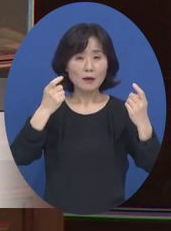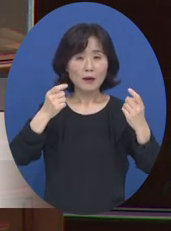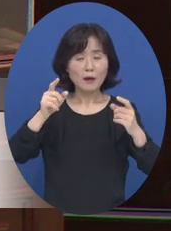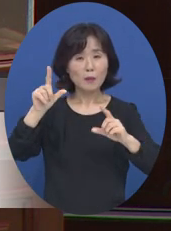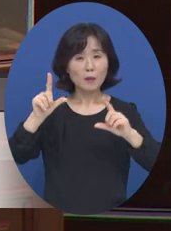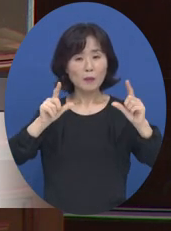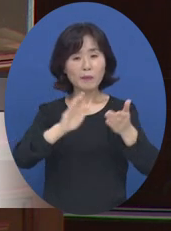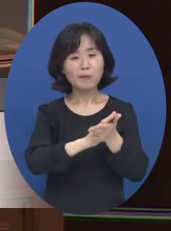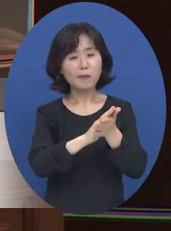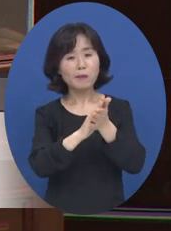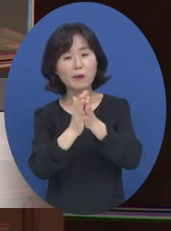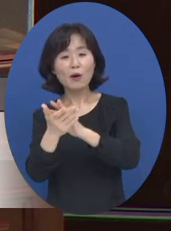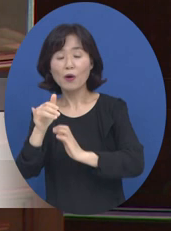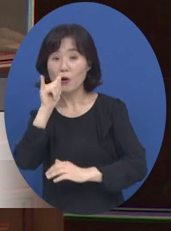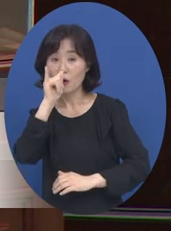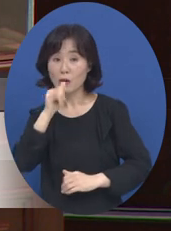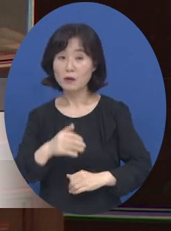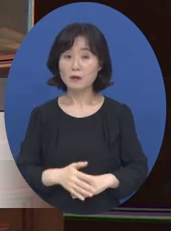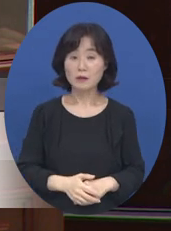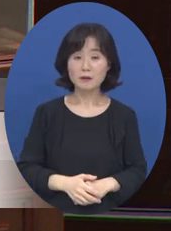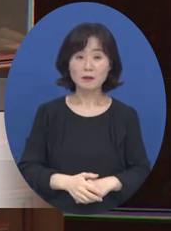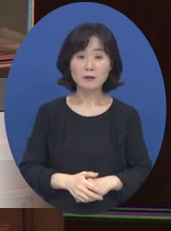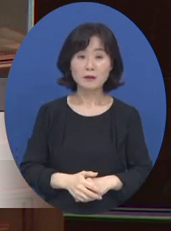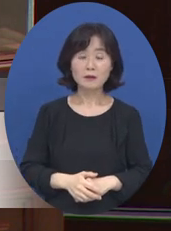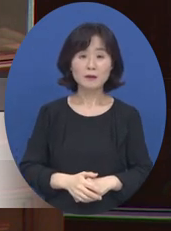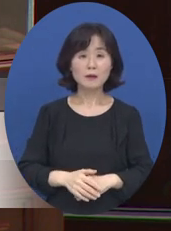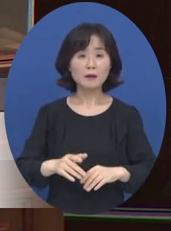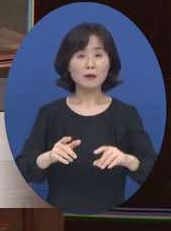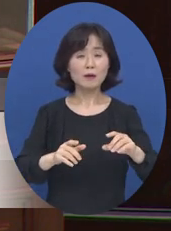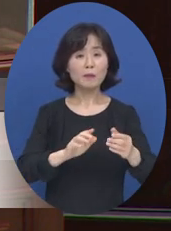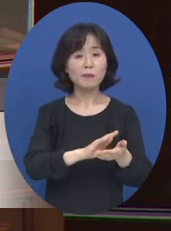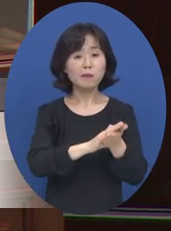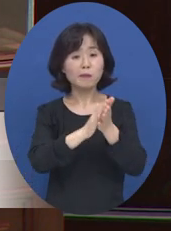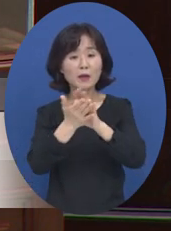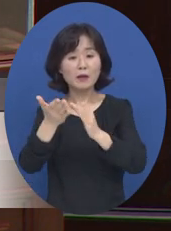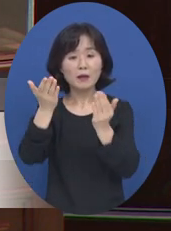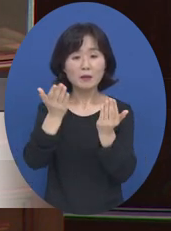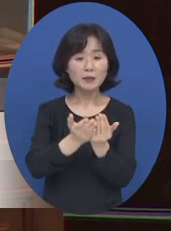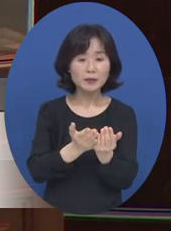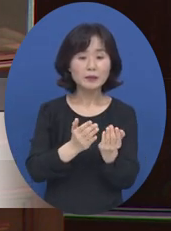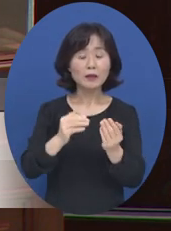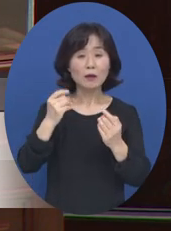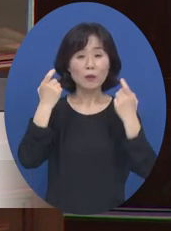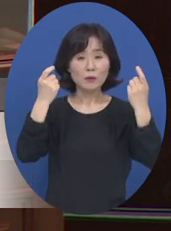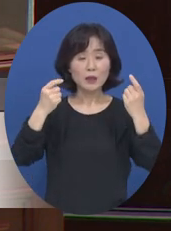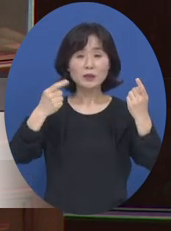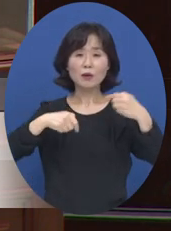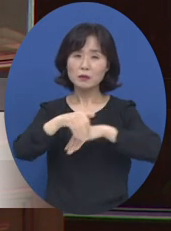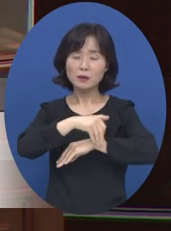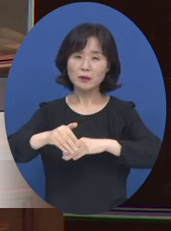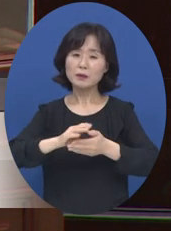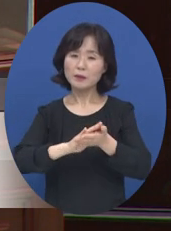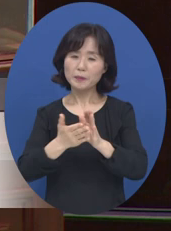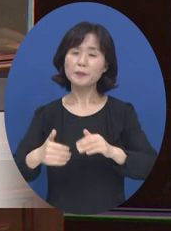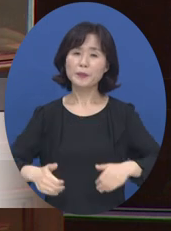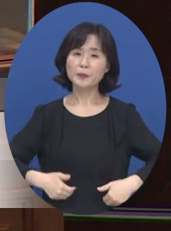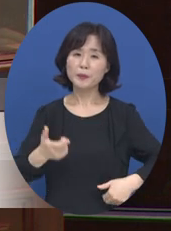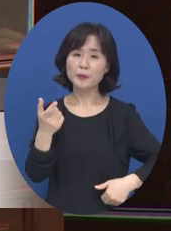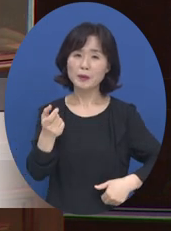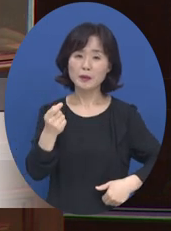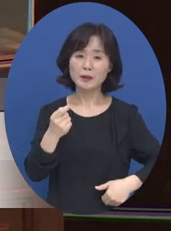관광 트렌드가 바뀌고 있습니다. 트렌드 변화 맞는 관광 정책 전환이 필요합니다.